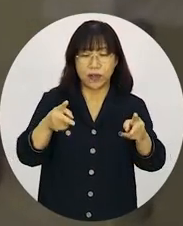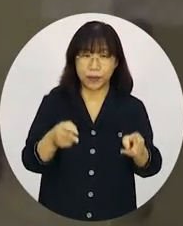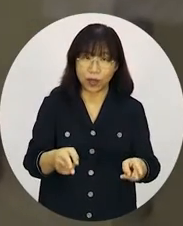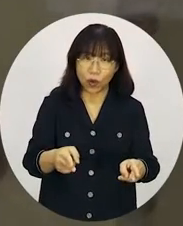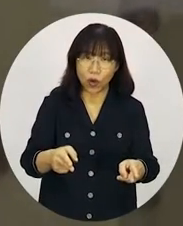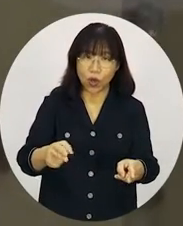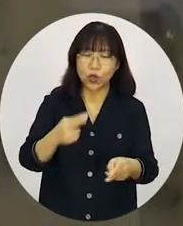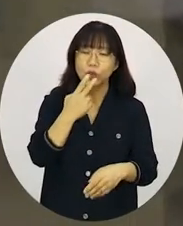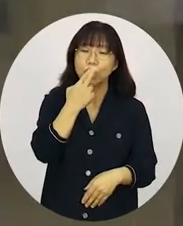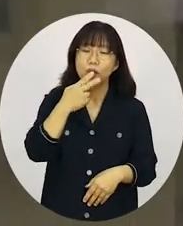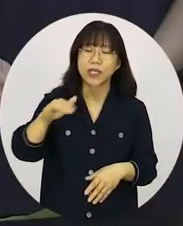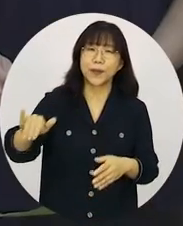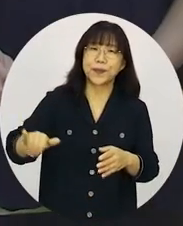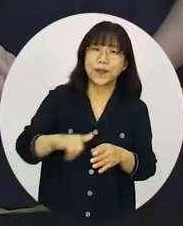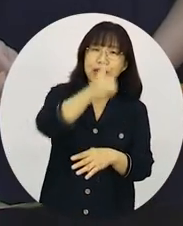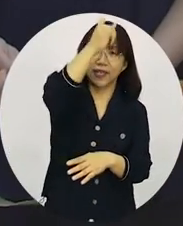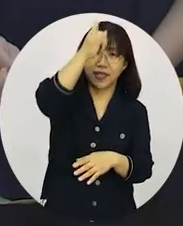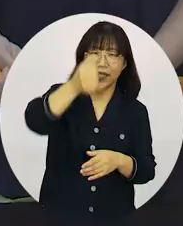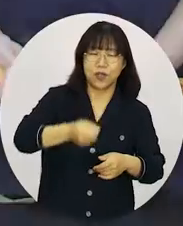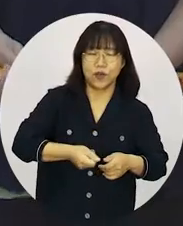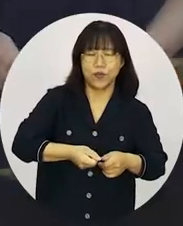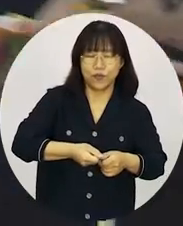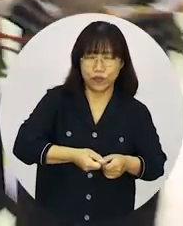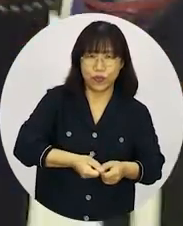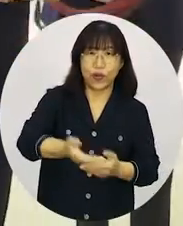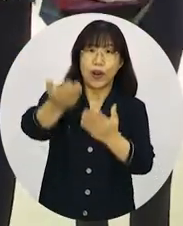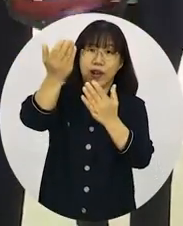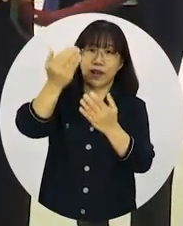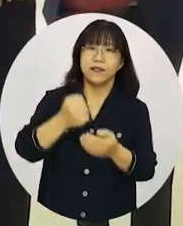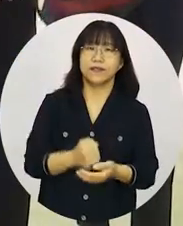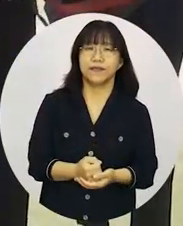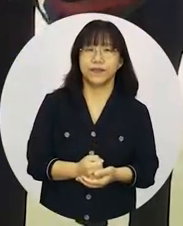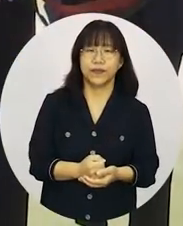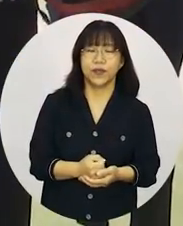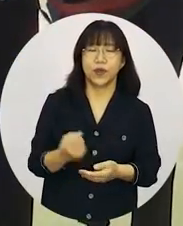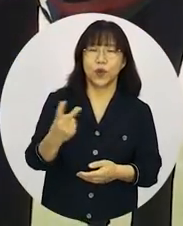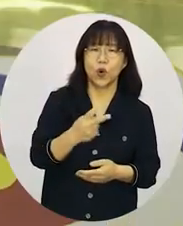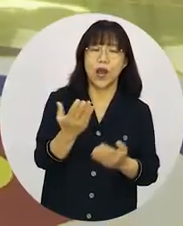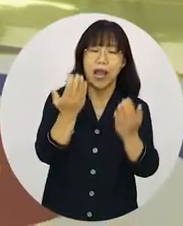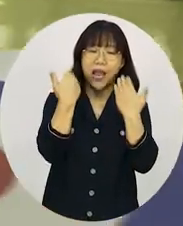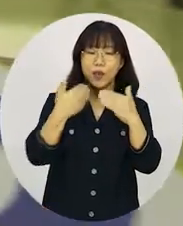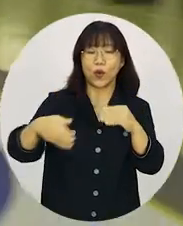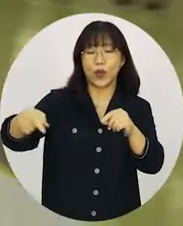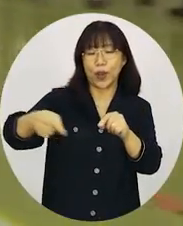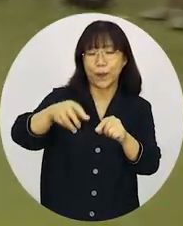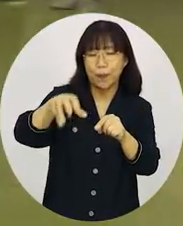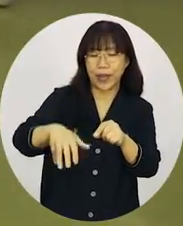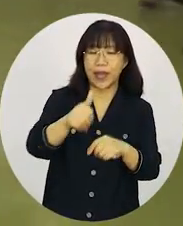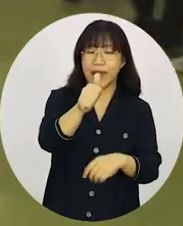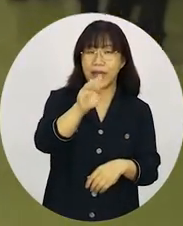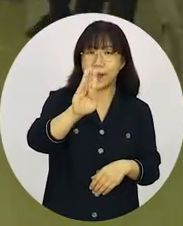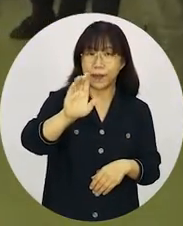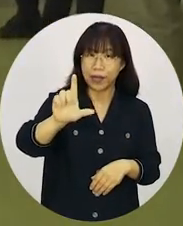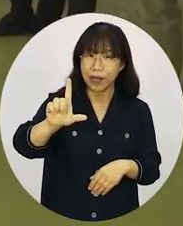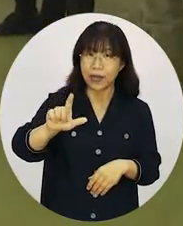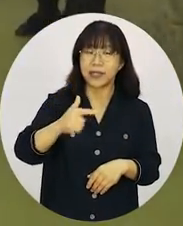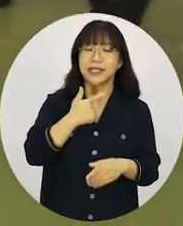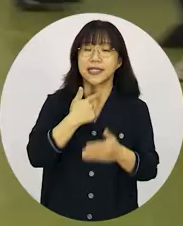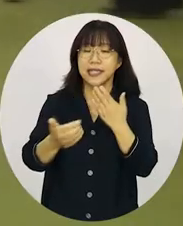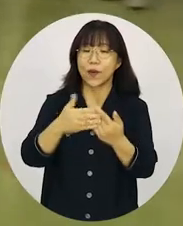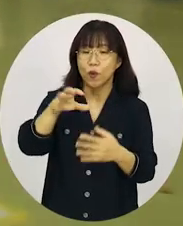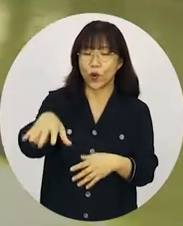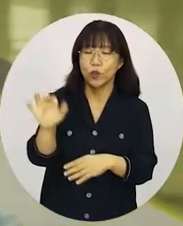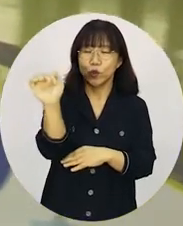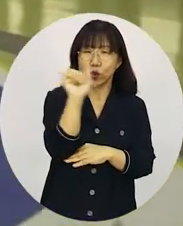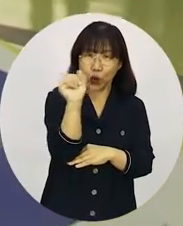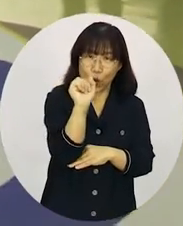종이비행기를 날려보는 퍼포먼스도 진행됐습니다 서울 서진학교 중앙정원 옆 스타워레지어진 에이블